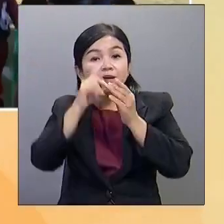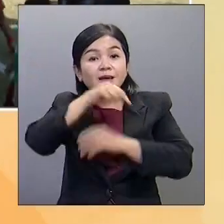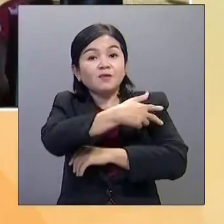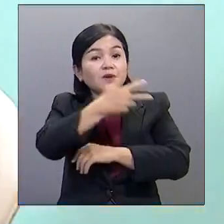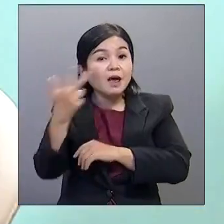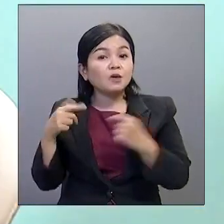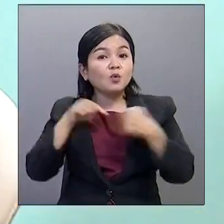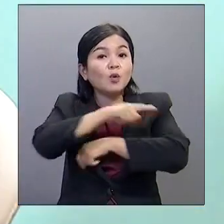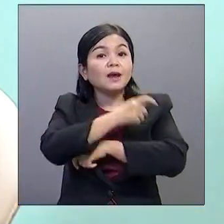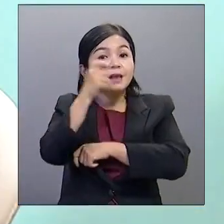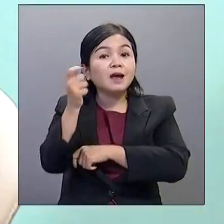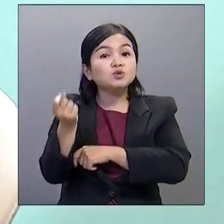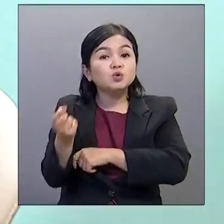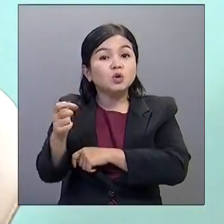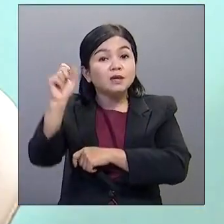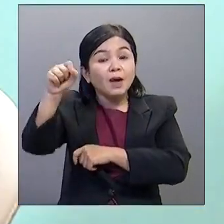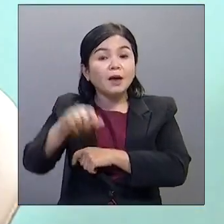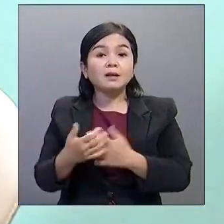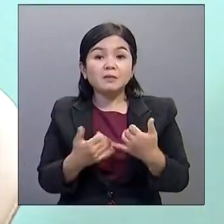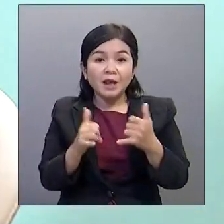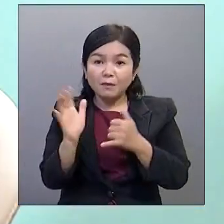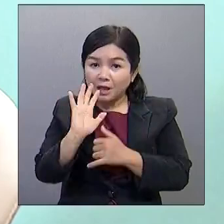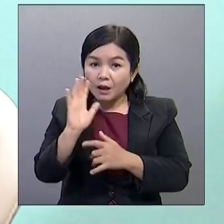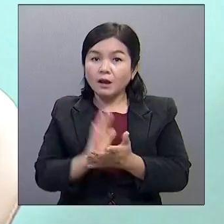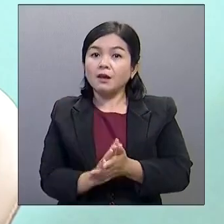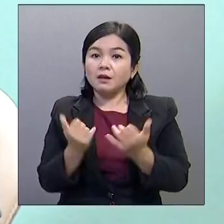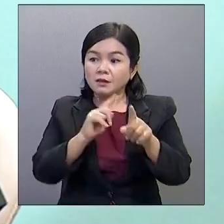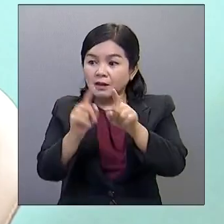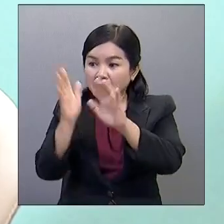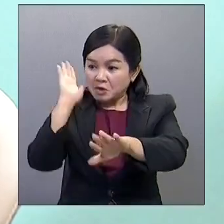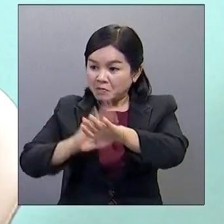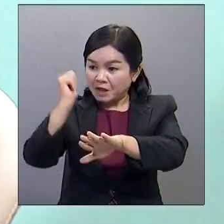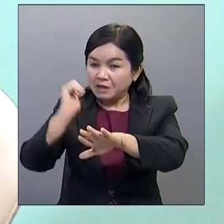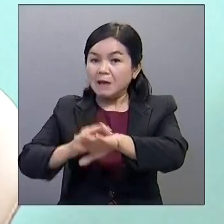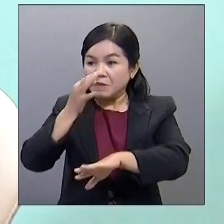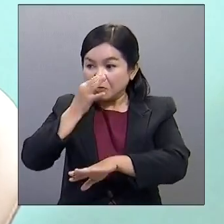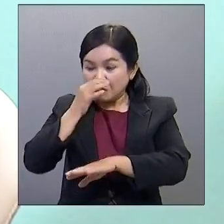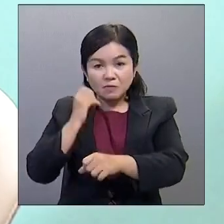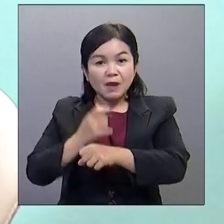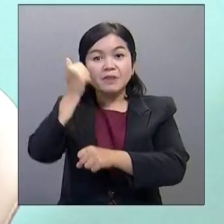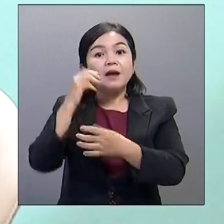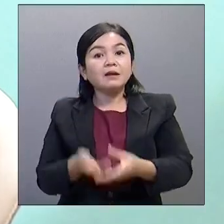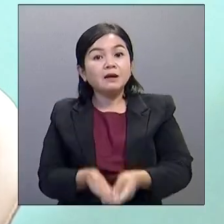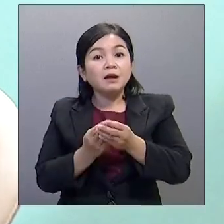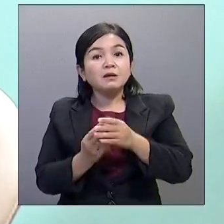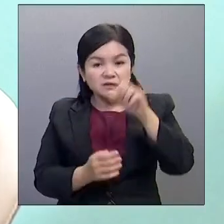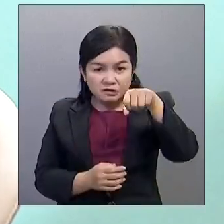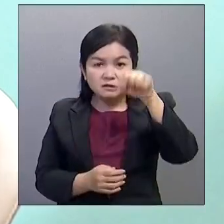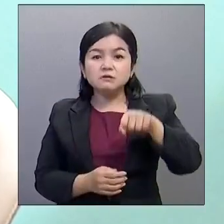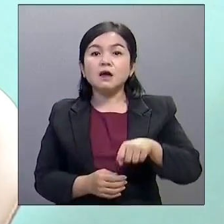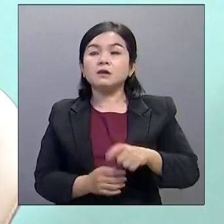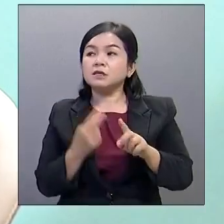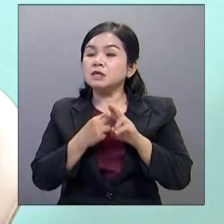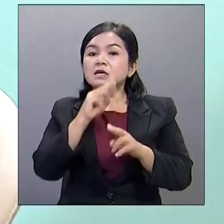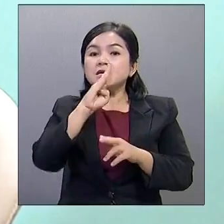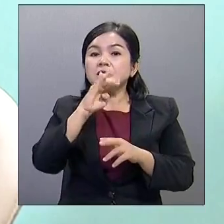คะวิดีโอหาว่าไทยอินทำเป็นเล่นไปคุณผู้ชมช้างเผือกมากมายเข้าสู่วงการวอลเลย์บอลทีมชาติไทยกันเพียบเลยจริงไอ้อย่างน้องบีม